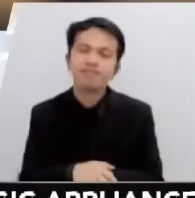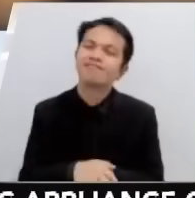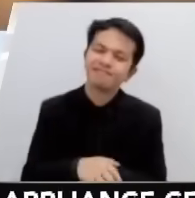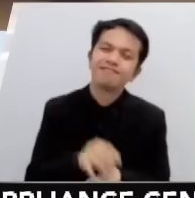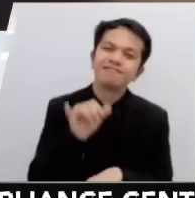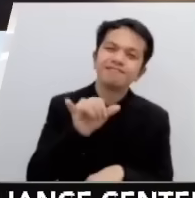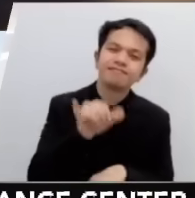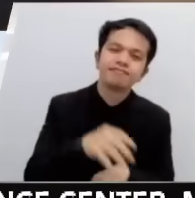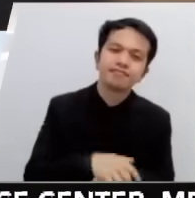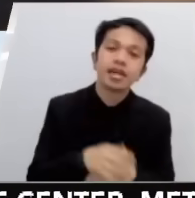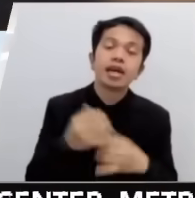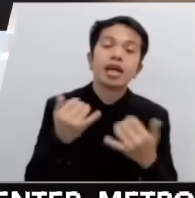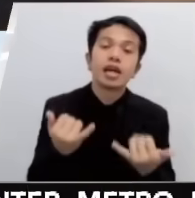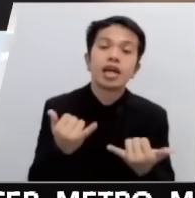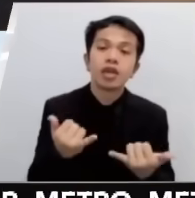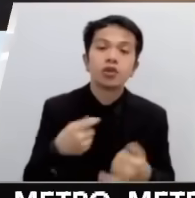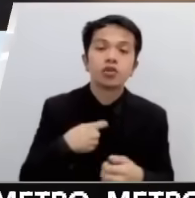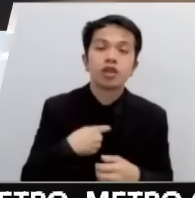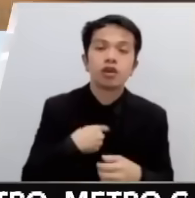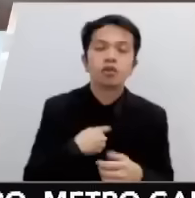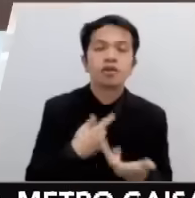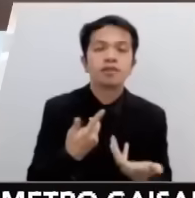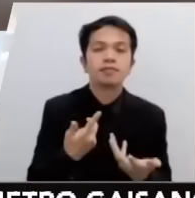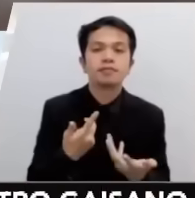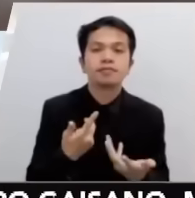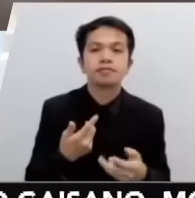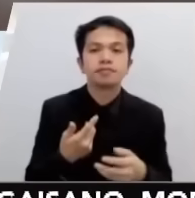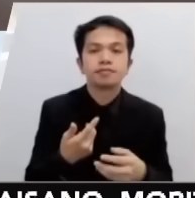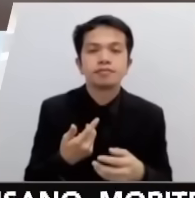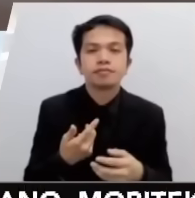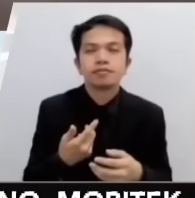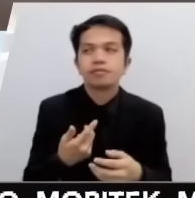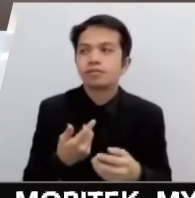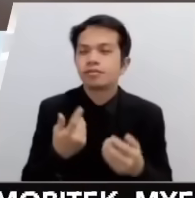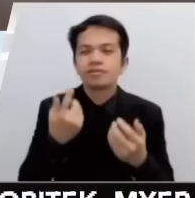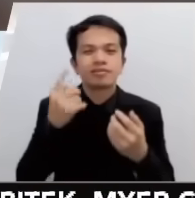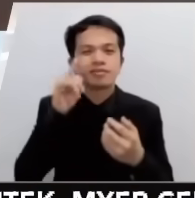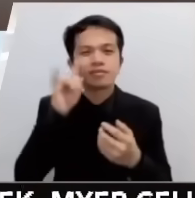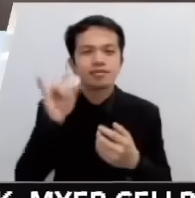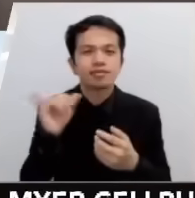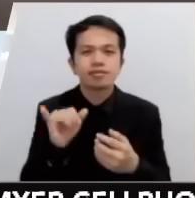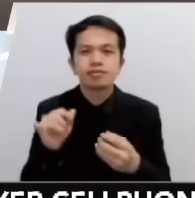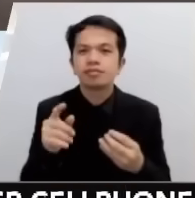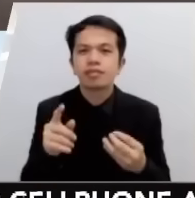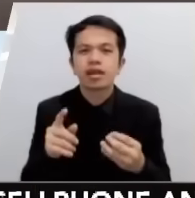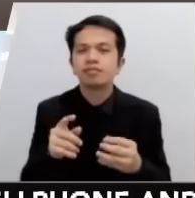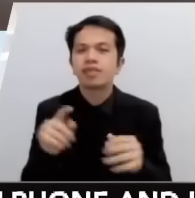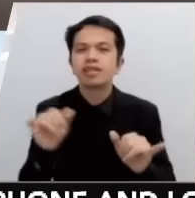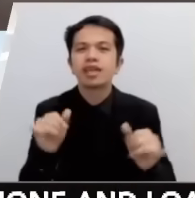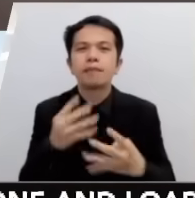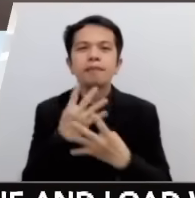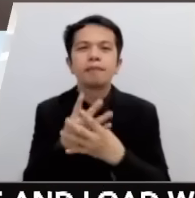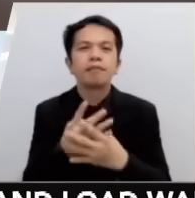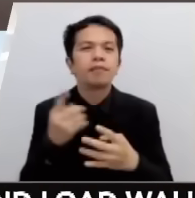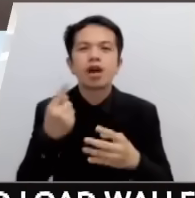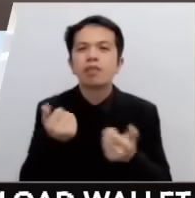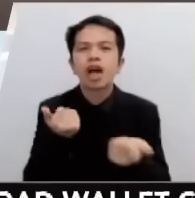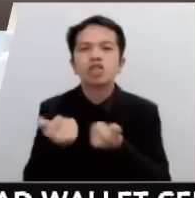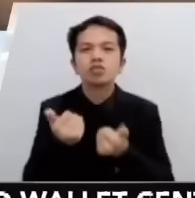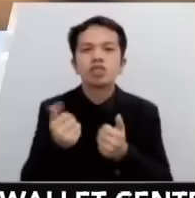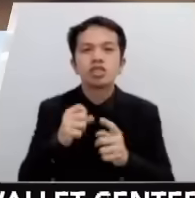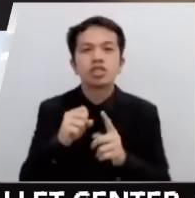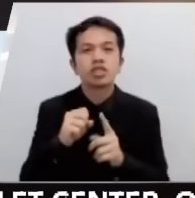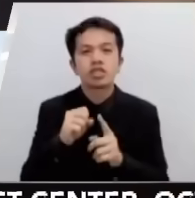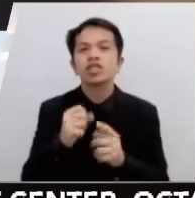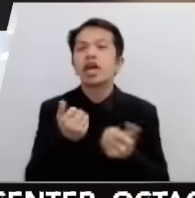technically confined parang kung sundalo ka confined to barak ka meaning kasi administrative status po ako ngayon so